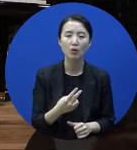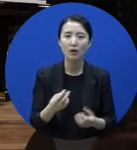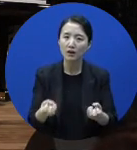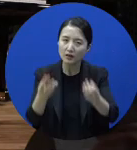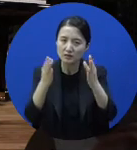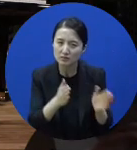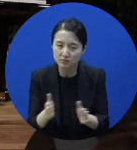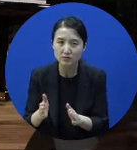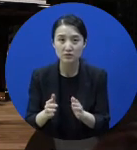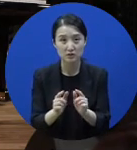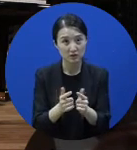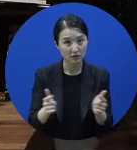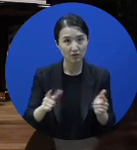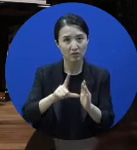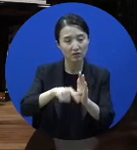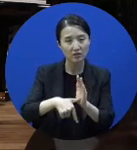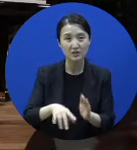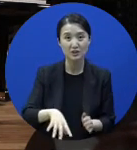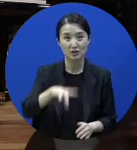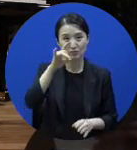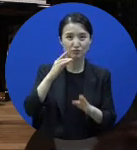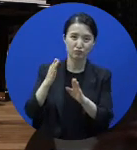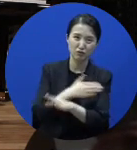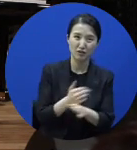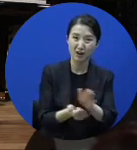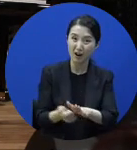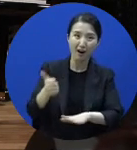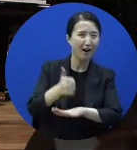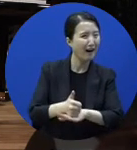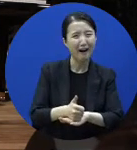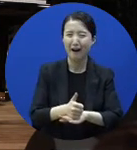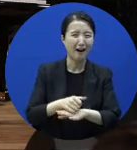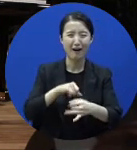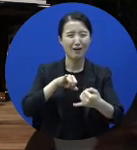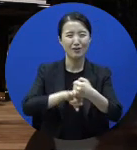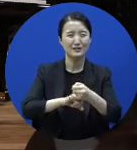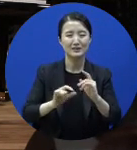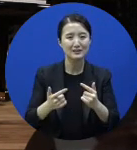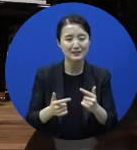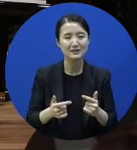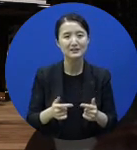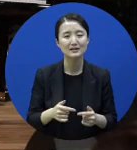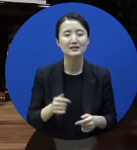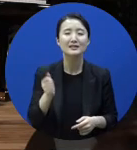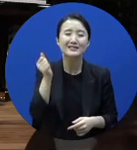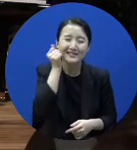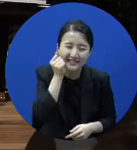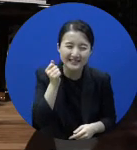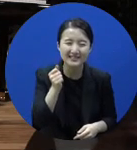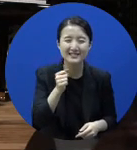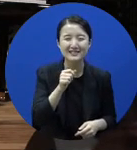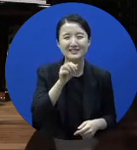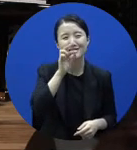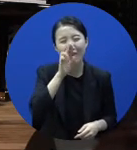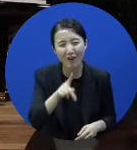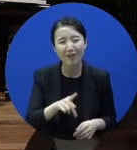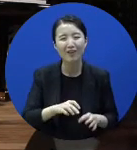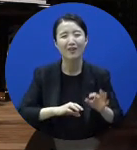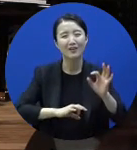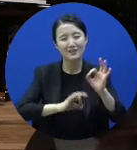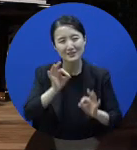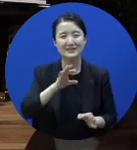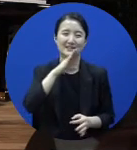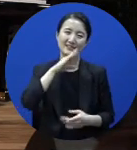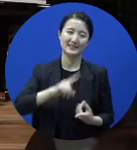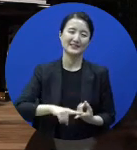그럼 배회하면서부터 하나씩 이제 주소 듣기도 하고 또 새로운 사람들을 알게 되고 그런 것들도 통해서 경험하는 게 좋을 것 같고요.